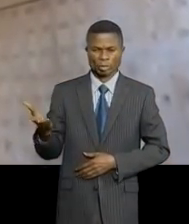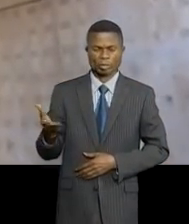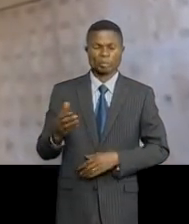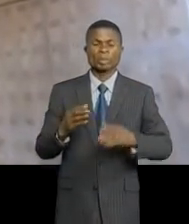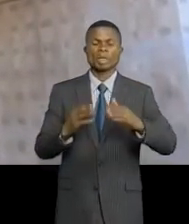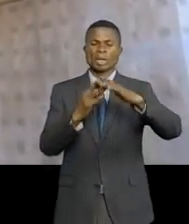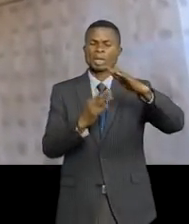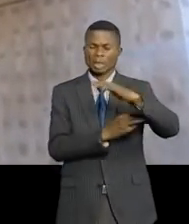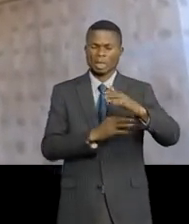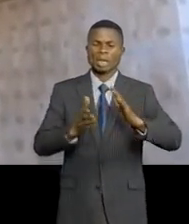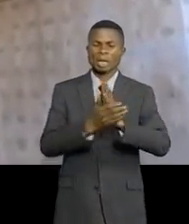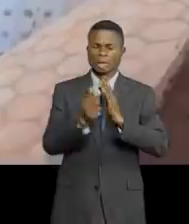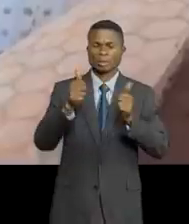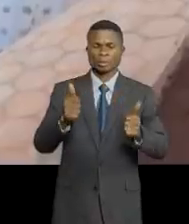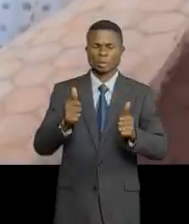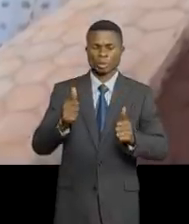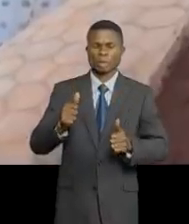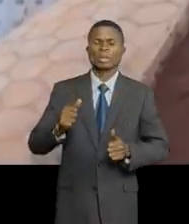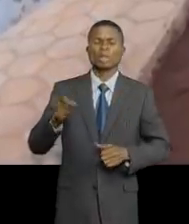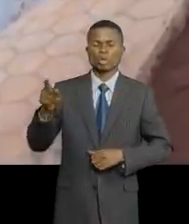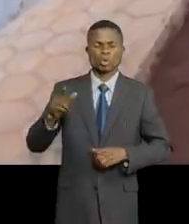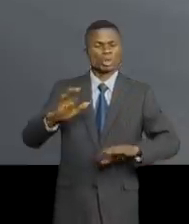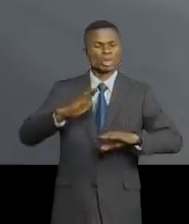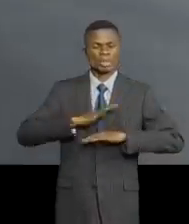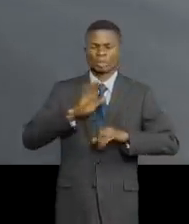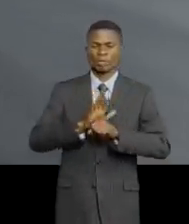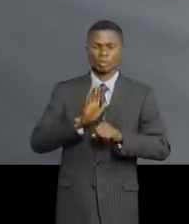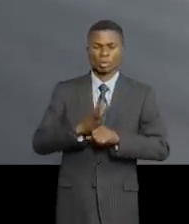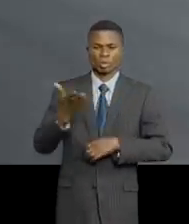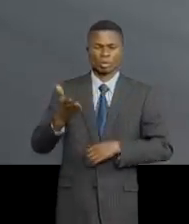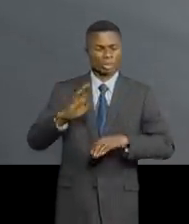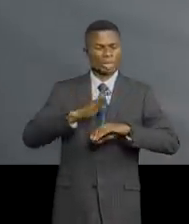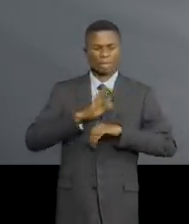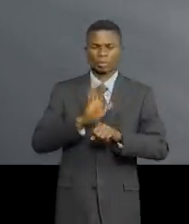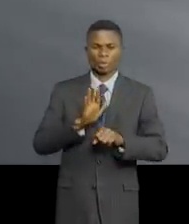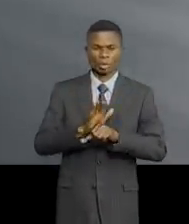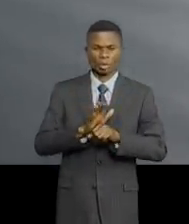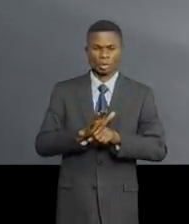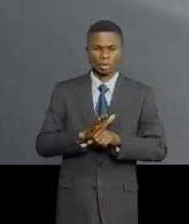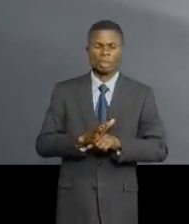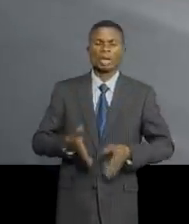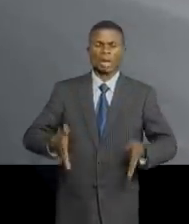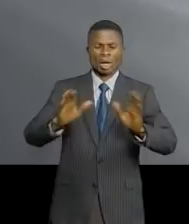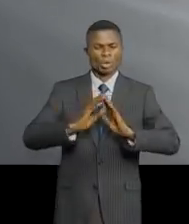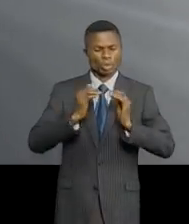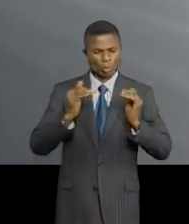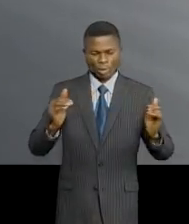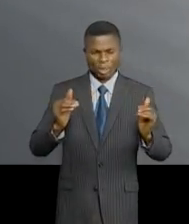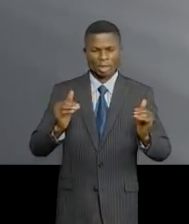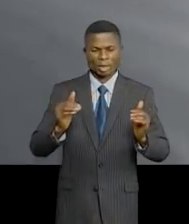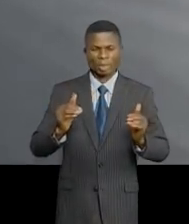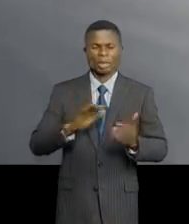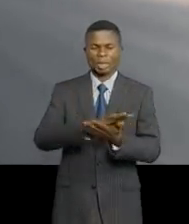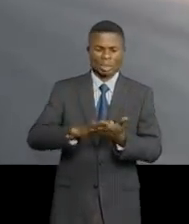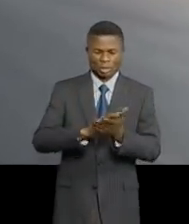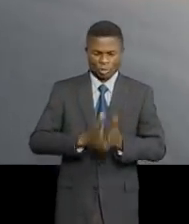des œuvres en cours, Jacques Kiabioula n'a pas caché sa satisfaction. Nous sommes très satisfaits, la route est stabilisée, la couche